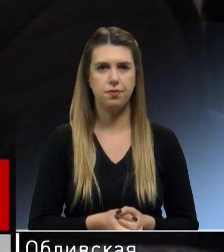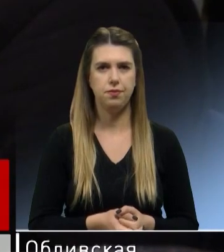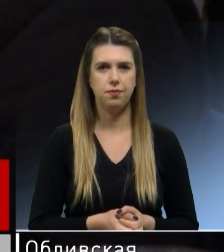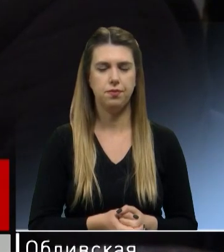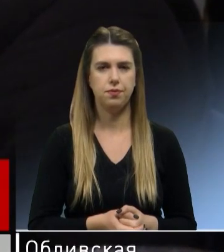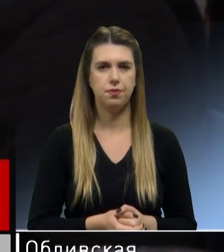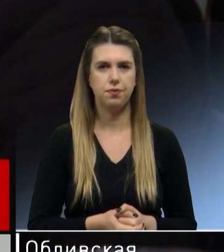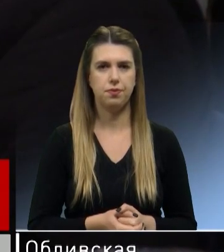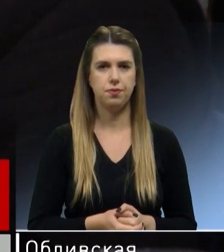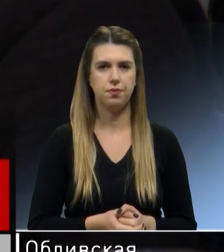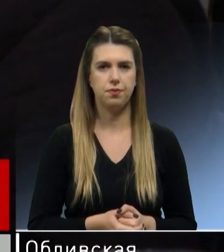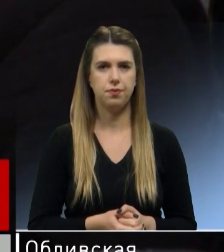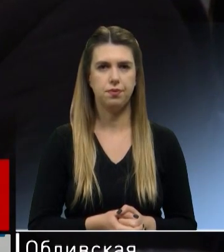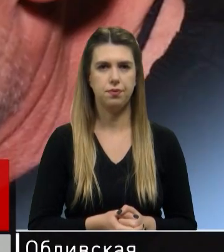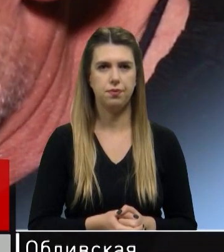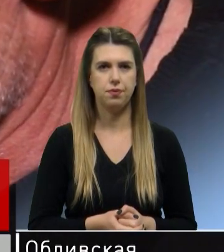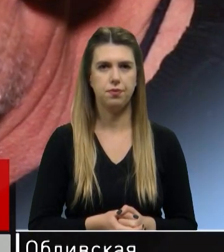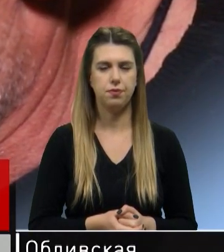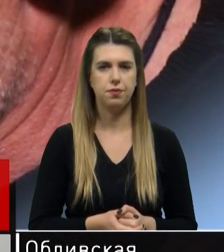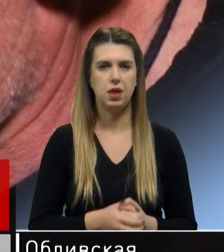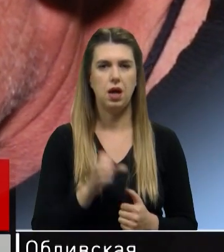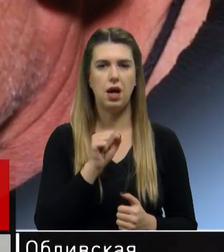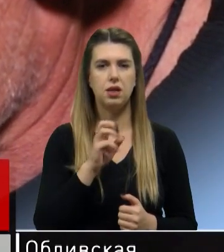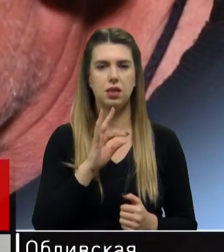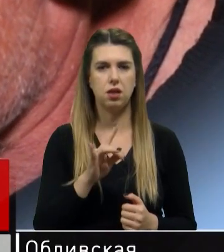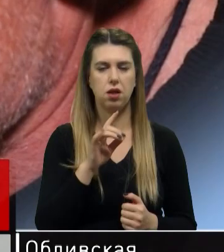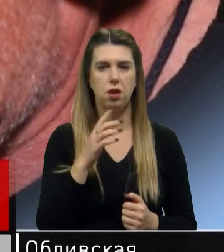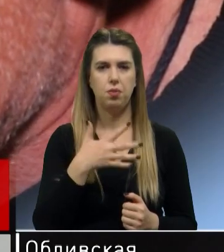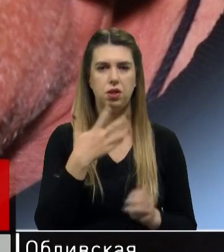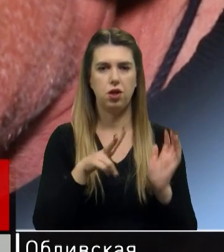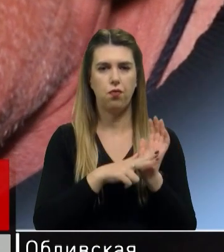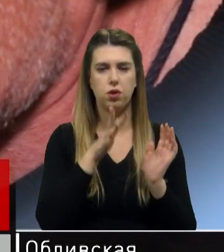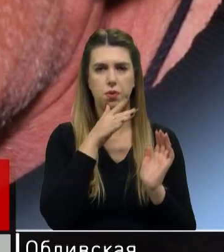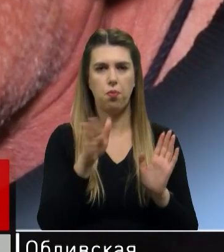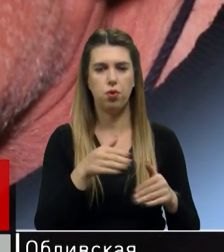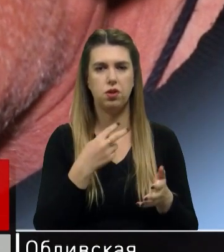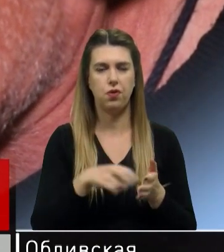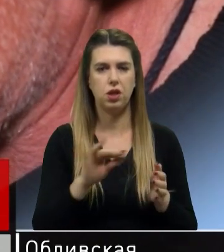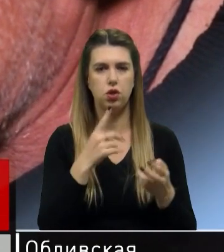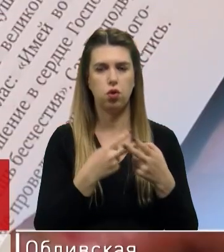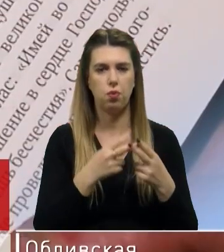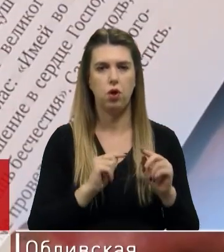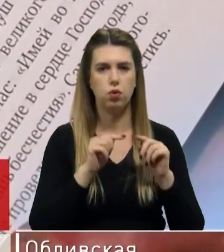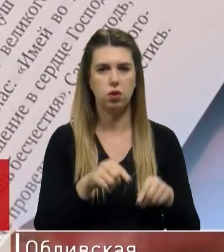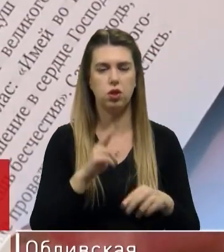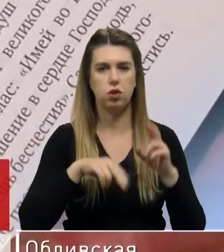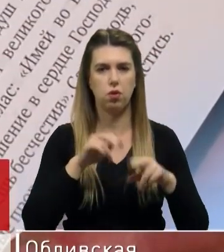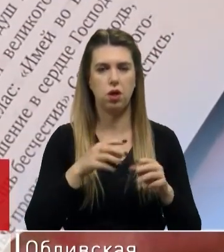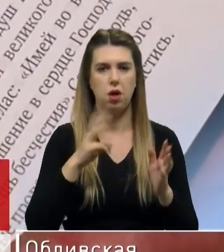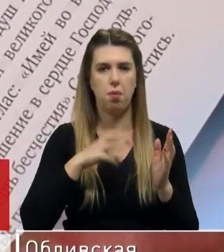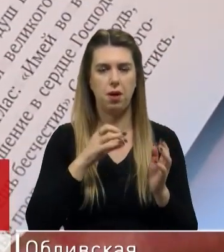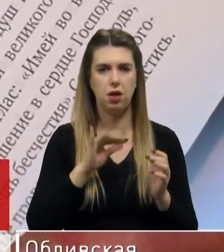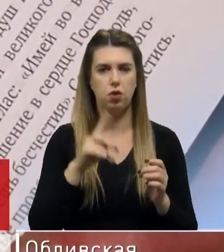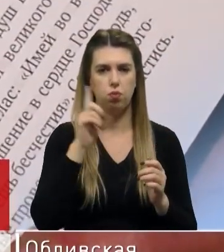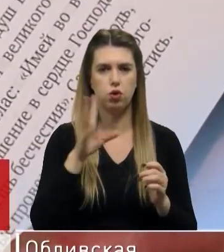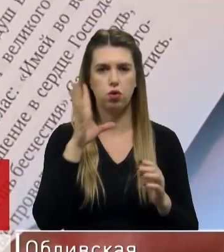да дарует вам жительствовать. Александру Лаврёву 58 лет. После выхода из тюрьмы он устроился на стройку маляром и